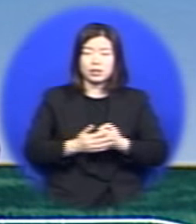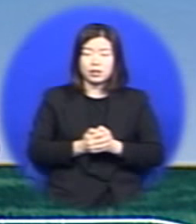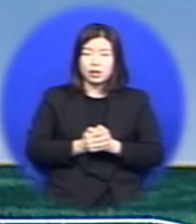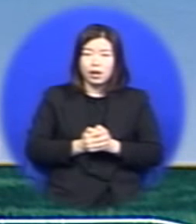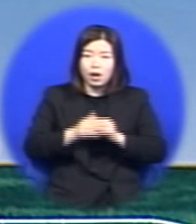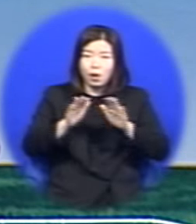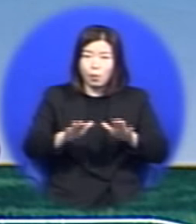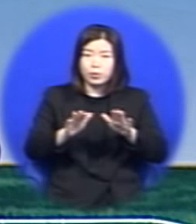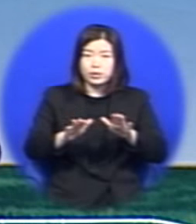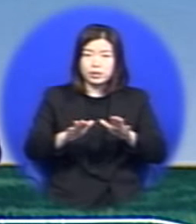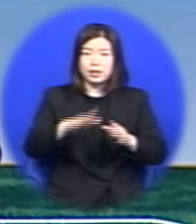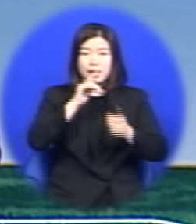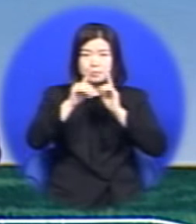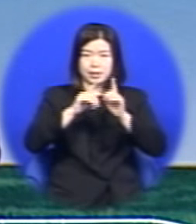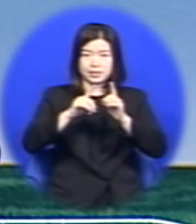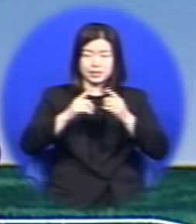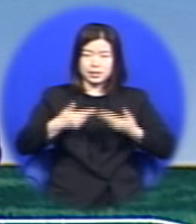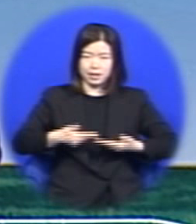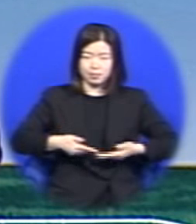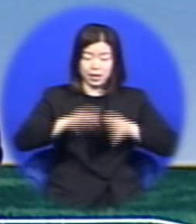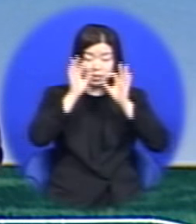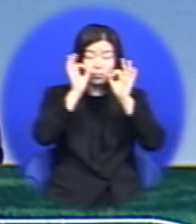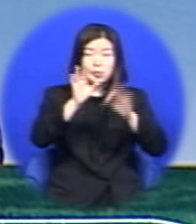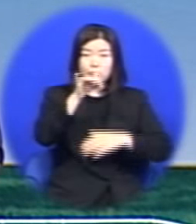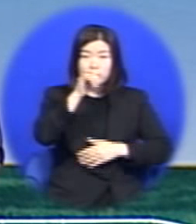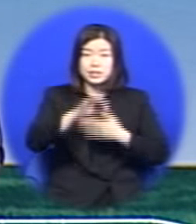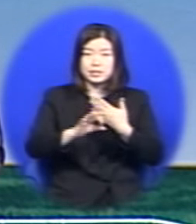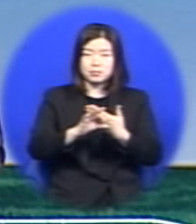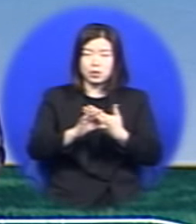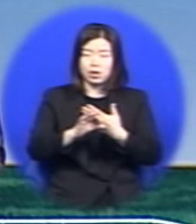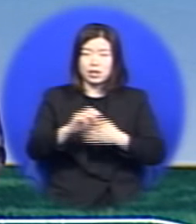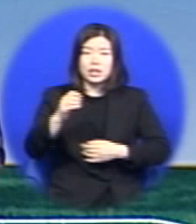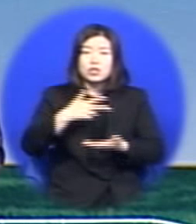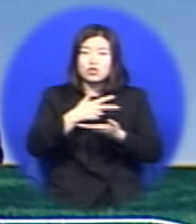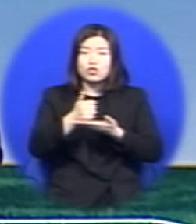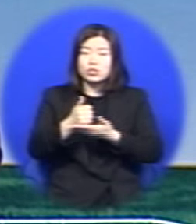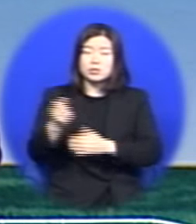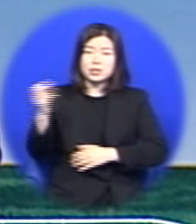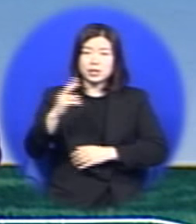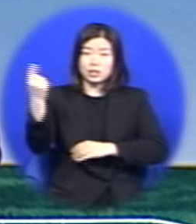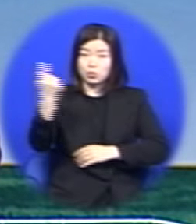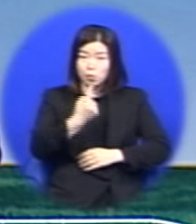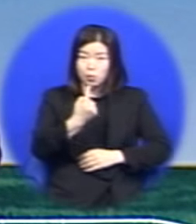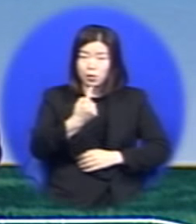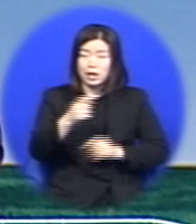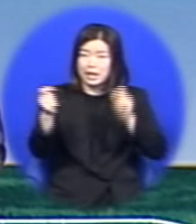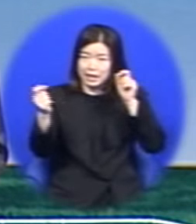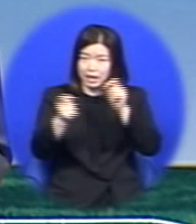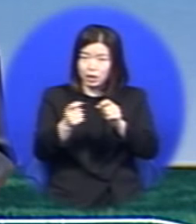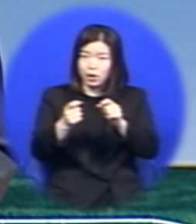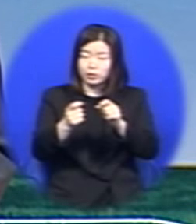오늘 말씀을 가만히 보면 재림의 날이 가까웠다는 긴박감이 드러나 있습니다.